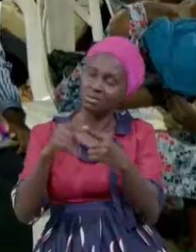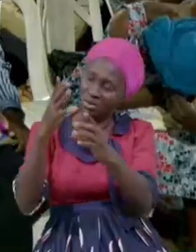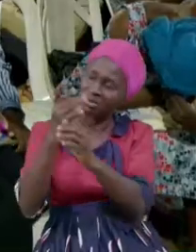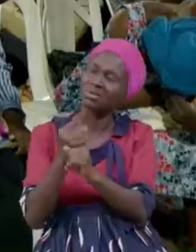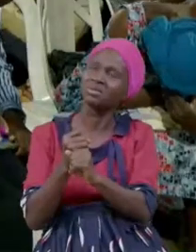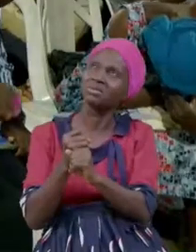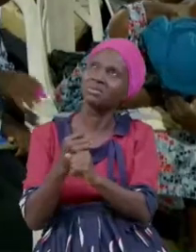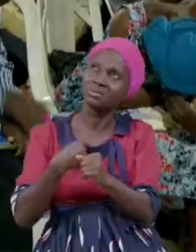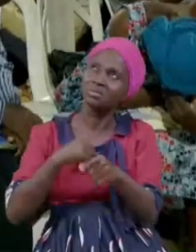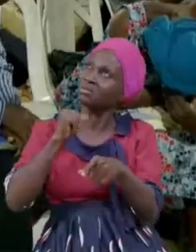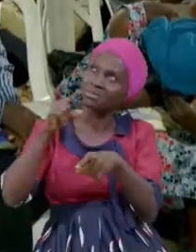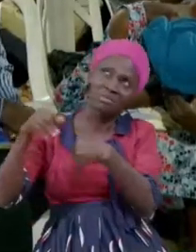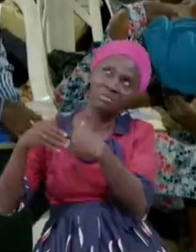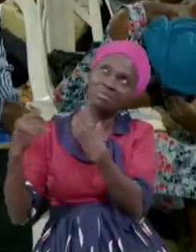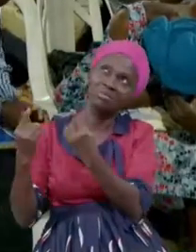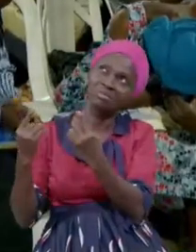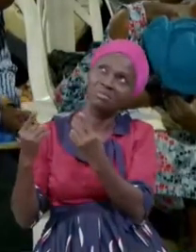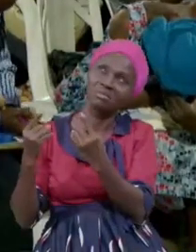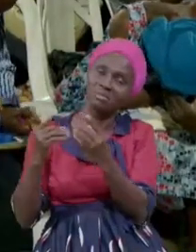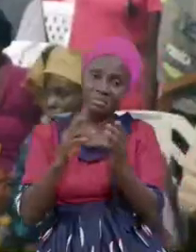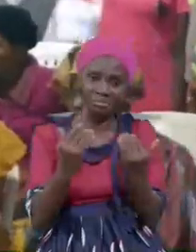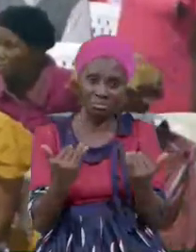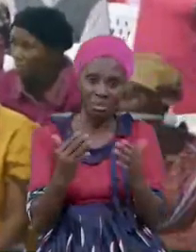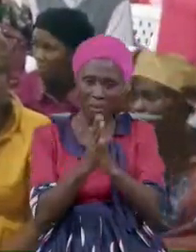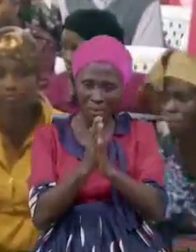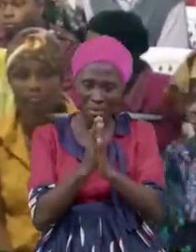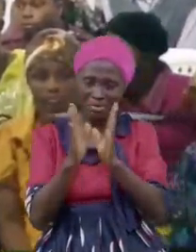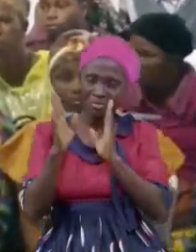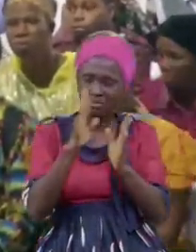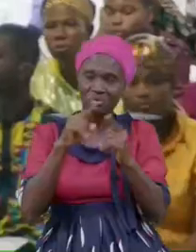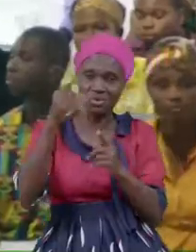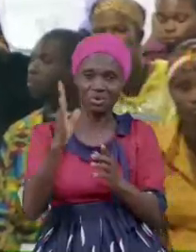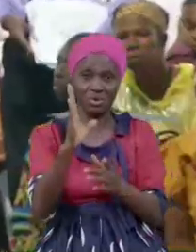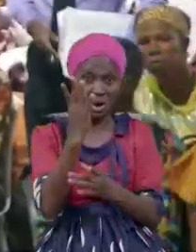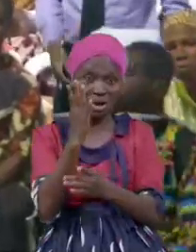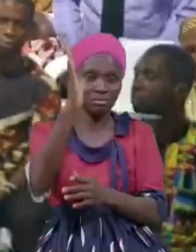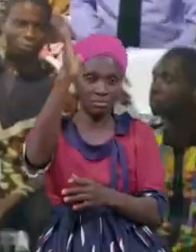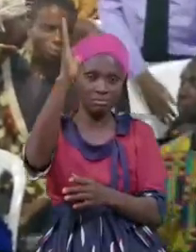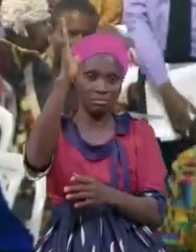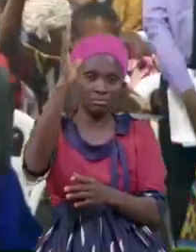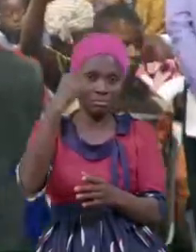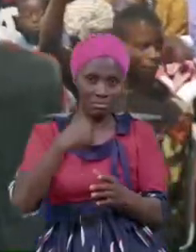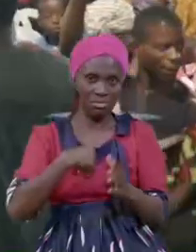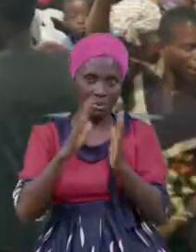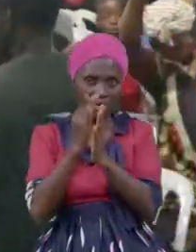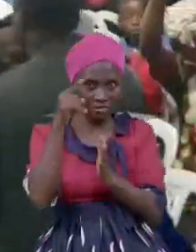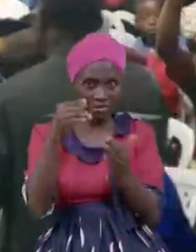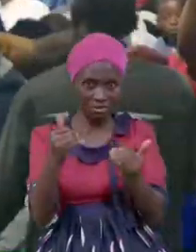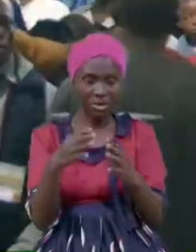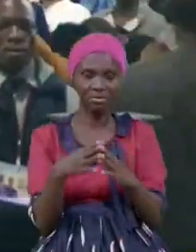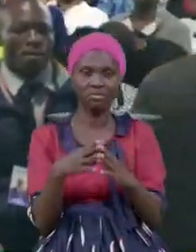retour. Parle au Seigneur dans la prière. Toujours la main levée, prie avec vous maintenant.